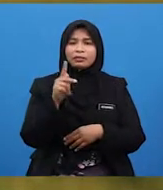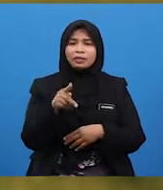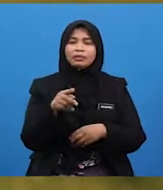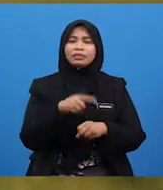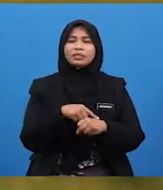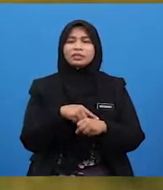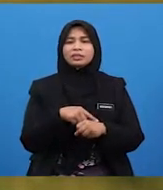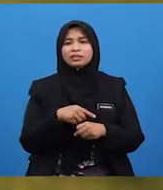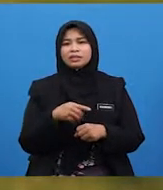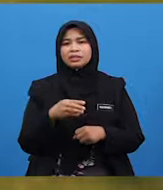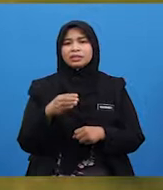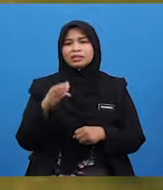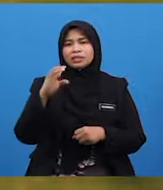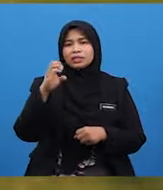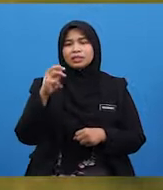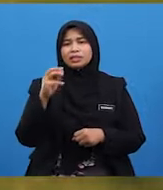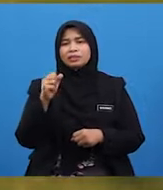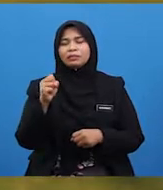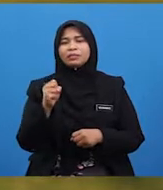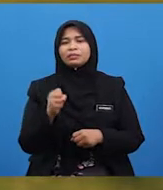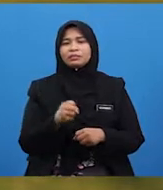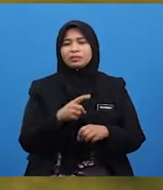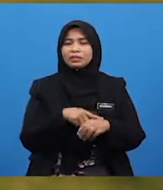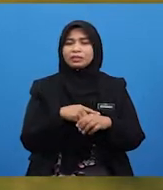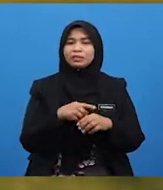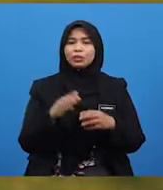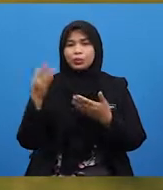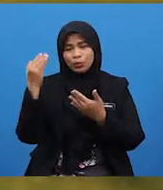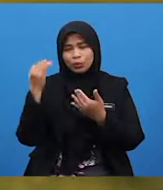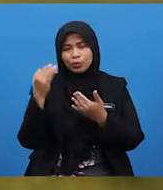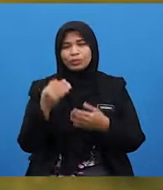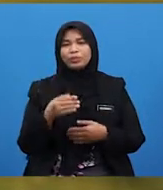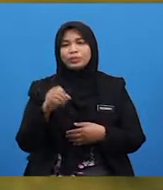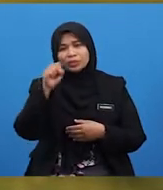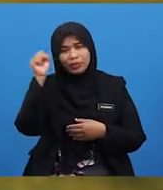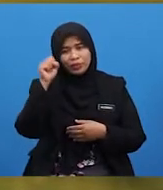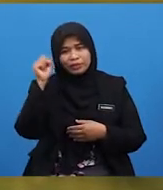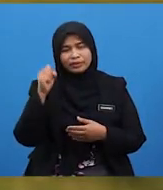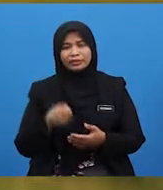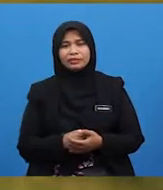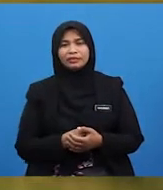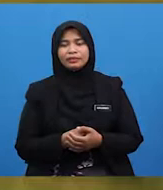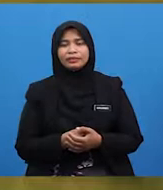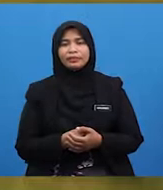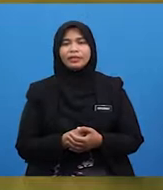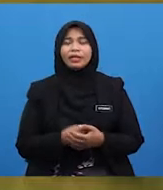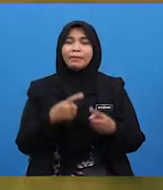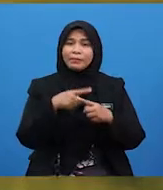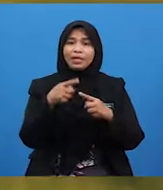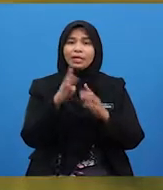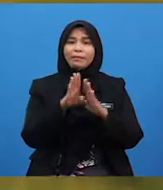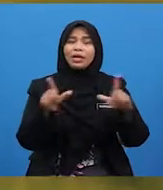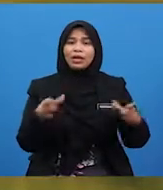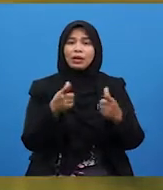masa kecemasan sementara menunggu bantuan pihak berwajib atau sanak saudara. Contohnya, apabila